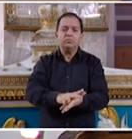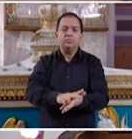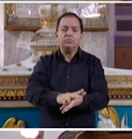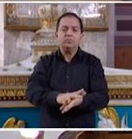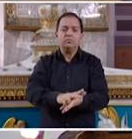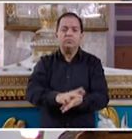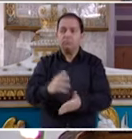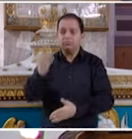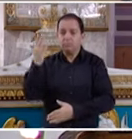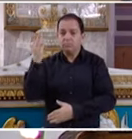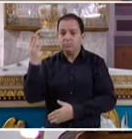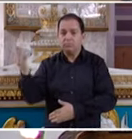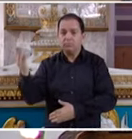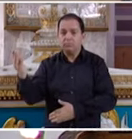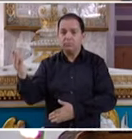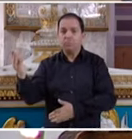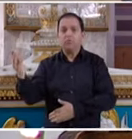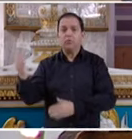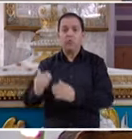Κύριον ημών